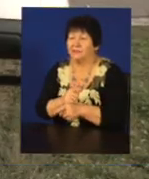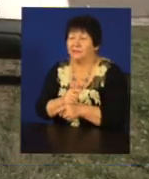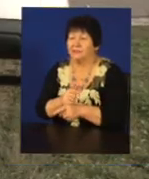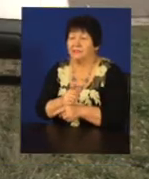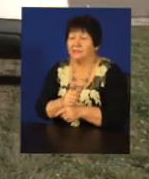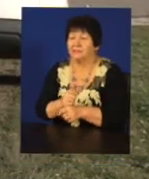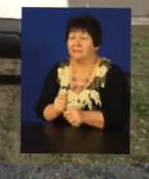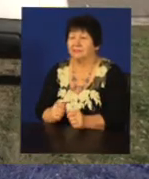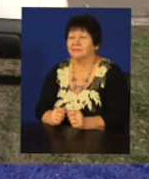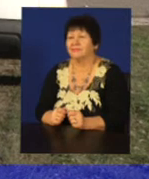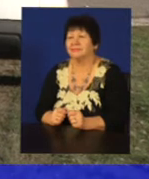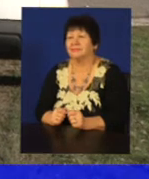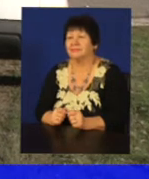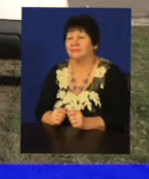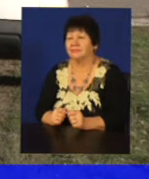excesive.